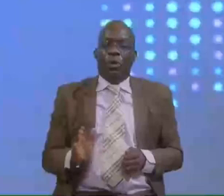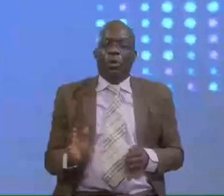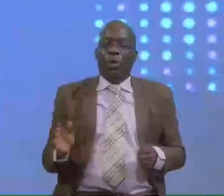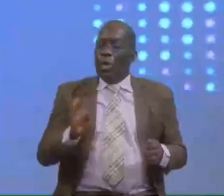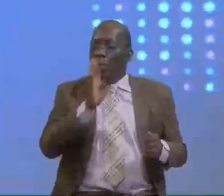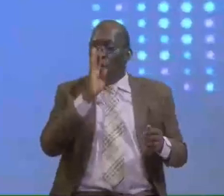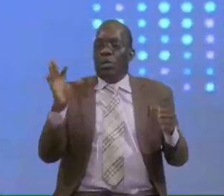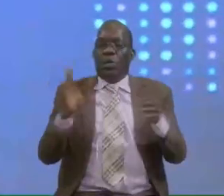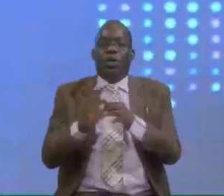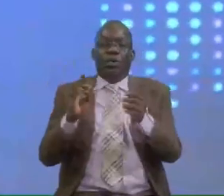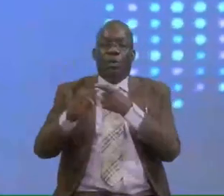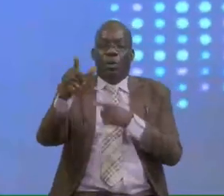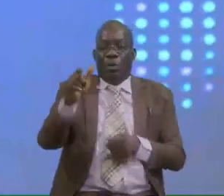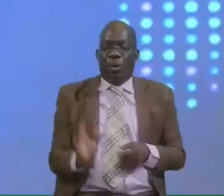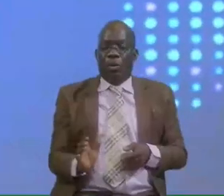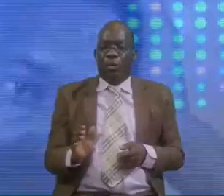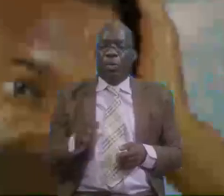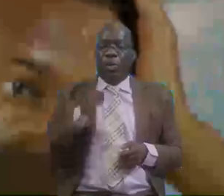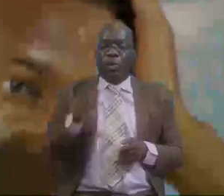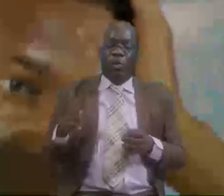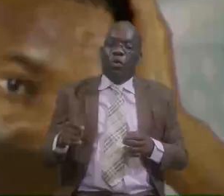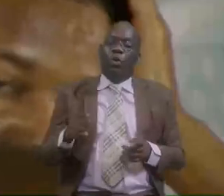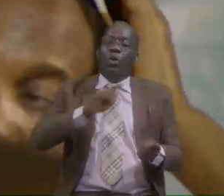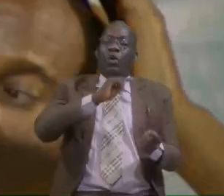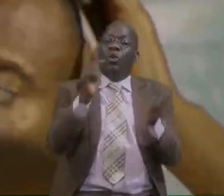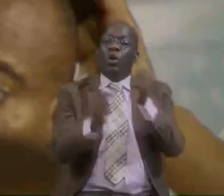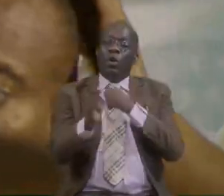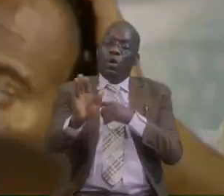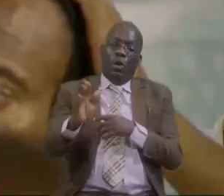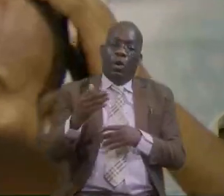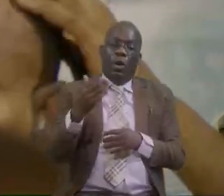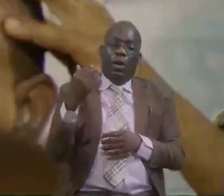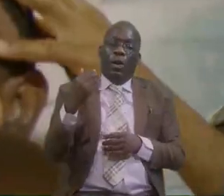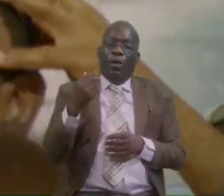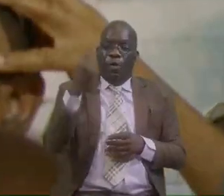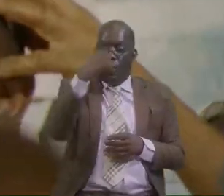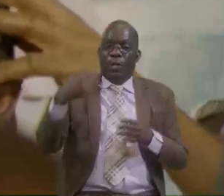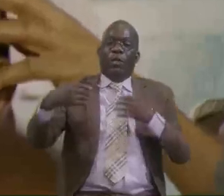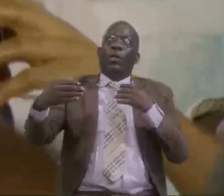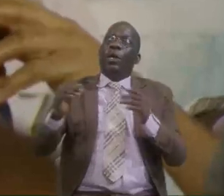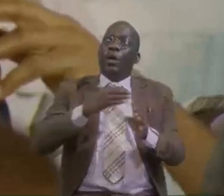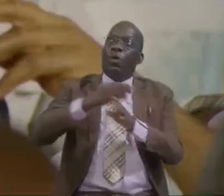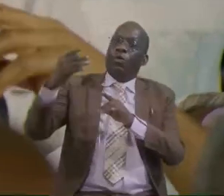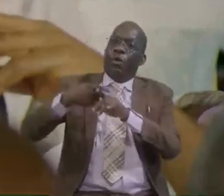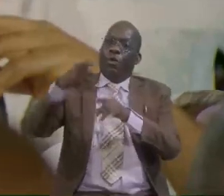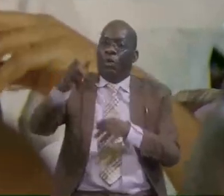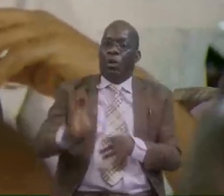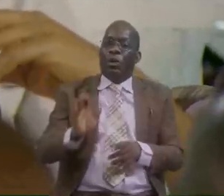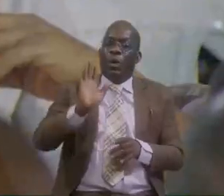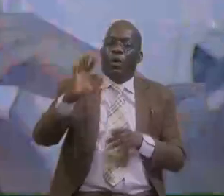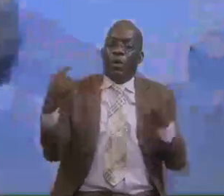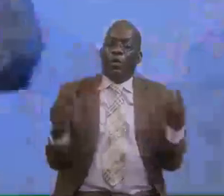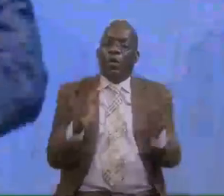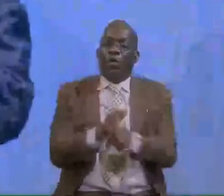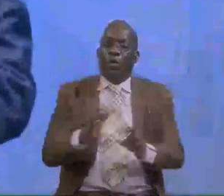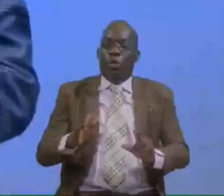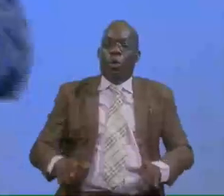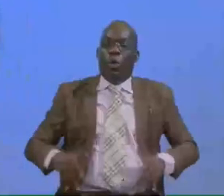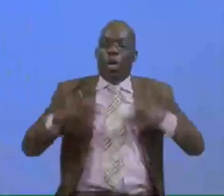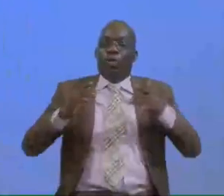Soyez réconciliés avec Dieu. Vous avez tourné votre dos à Dieu, votre vie pécheresse, votre